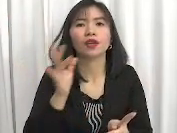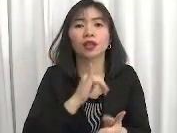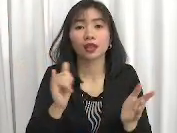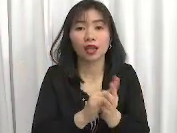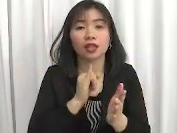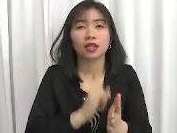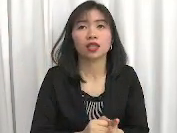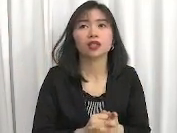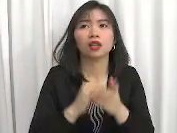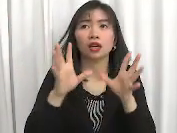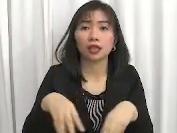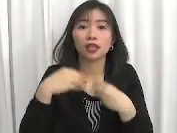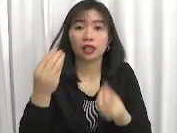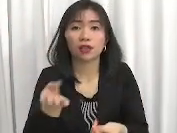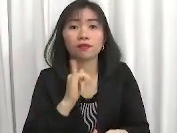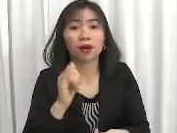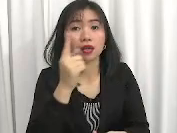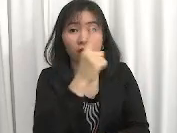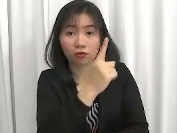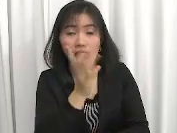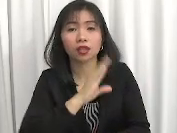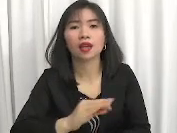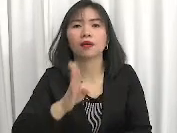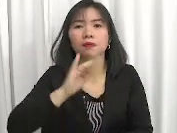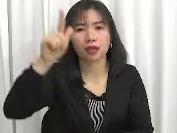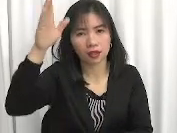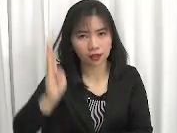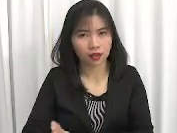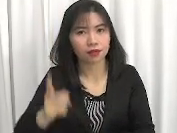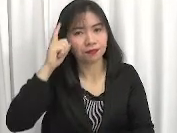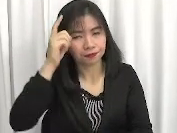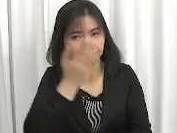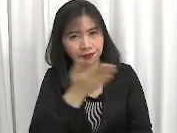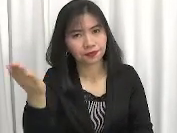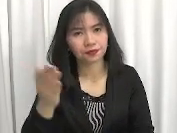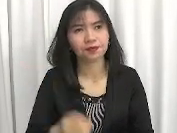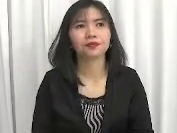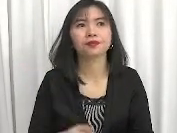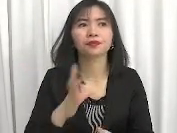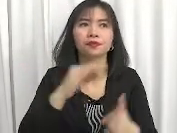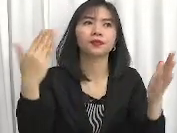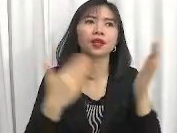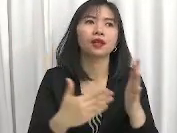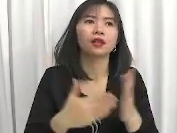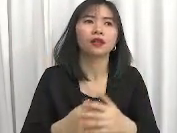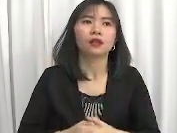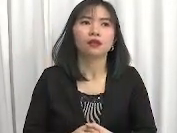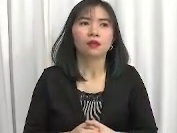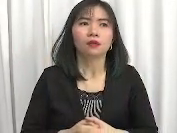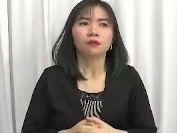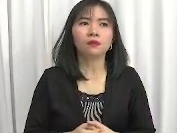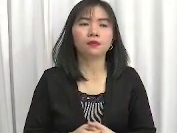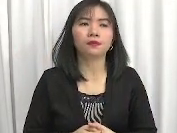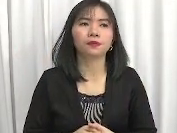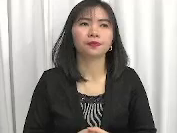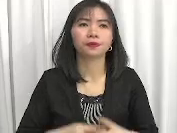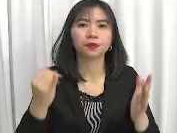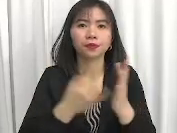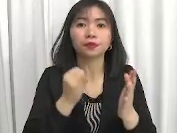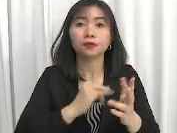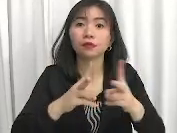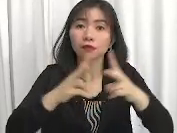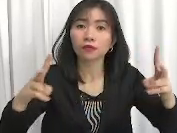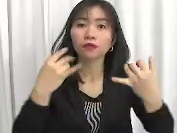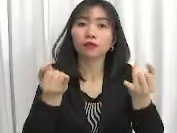mo, yeah, na prinubide ng Panginoon para sa'yo. Yeah. Wow. Kaya nga, napakahalaga ng, alam mo yun, napakahalaga ng